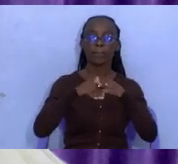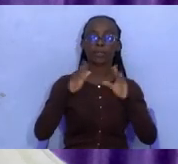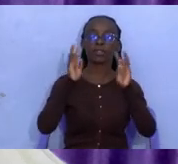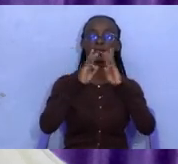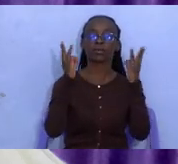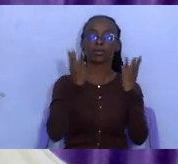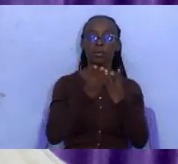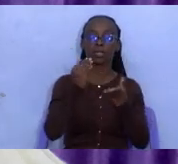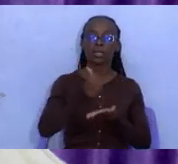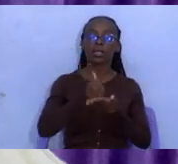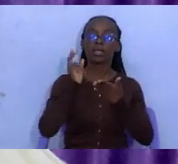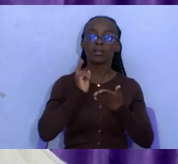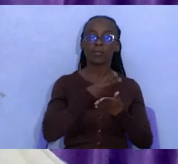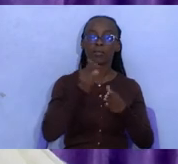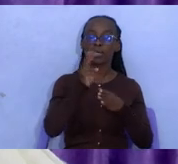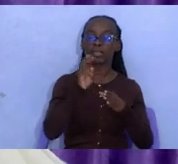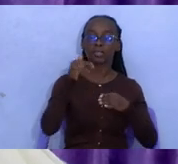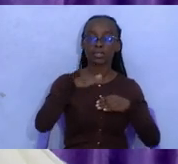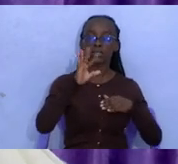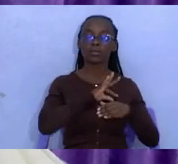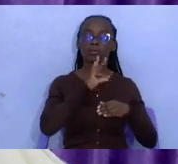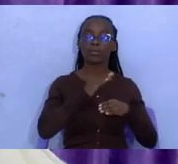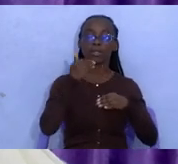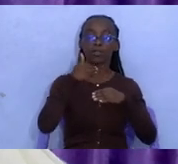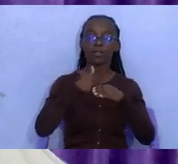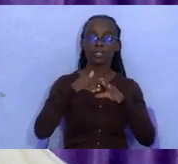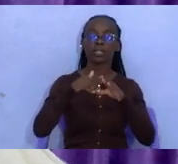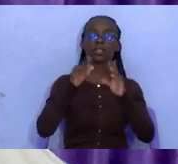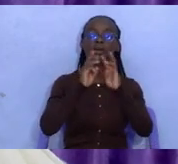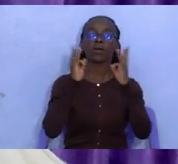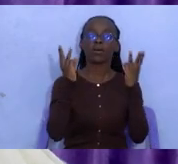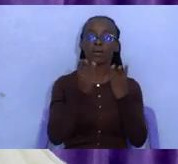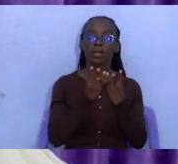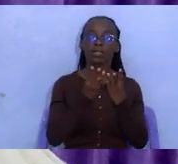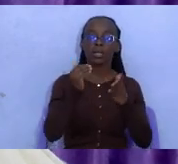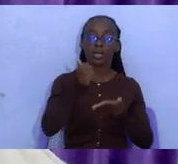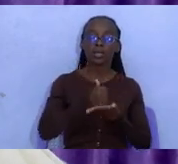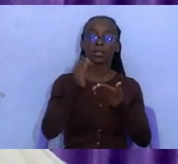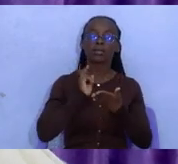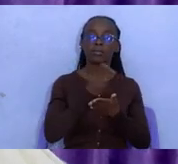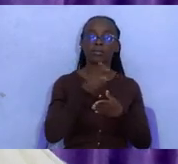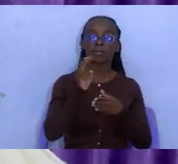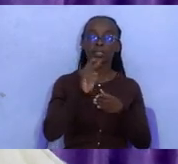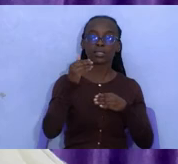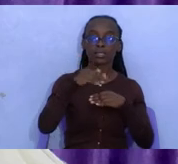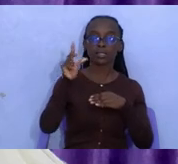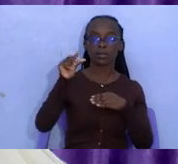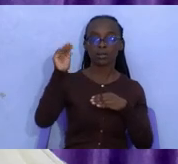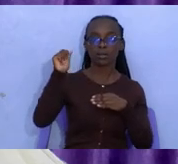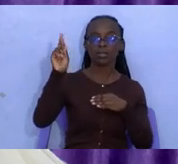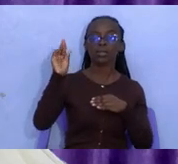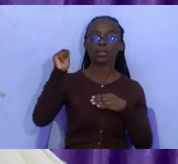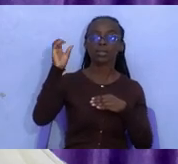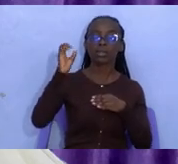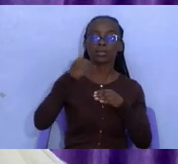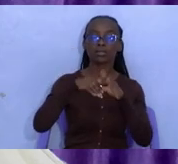Tusaidie kuona faida ya nguvu zako katika inchi ya walio hai. Bwana tusaidie kuona neema yako katika inchi ya